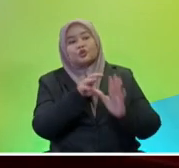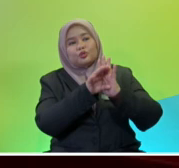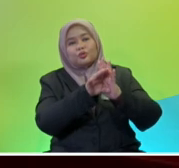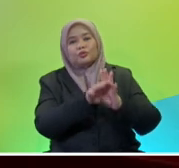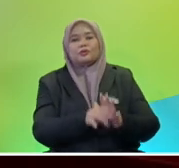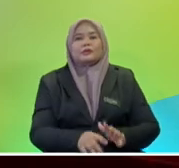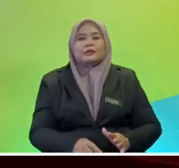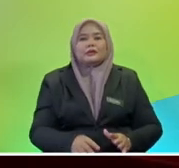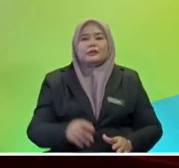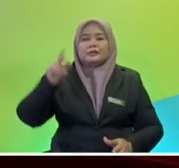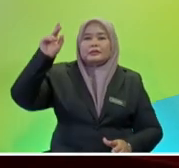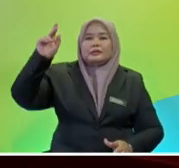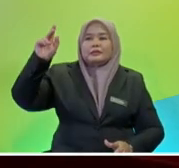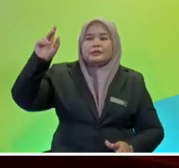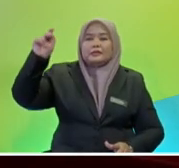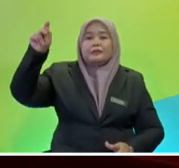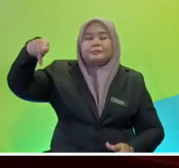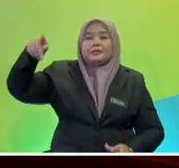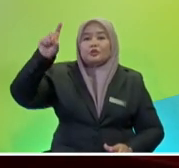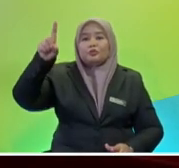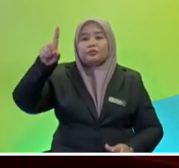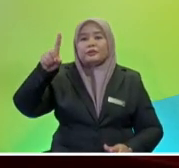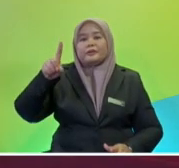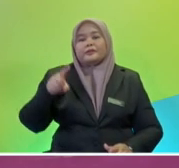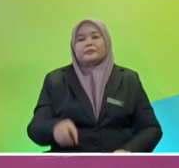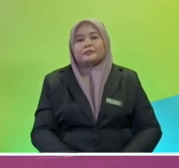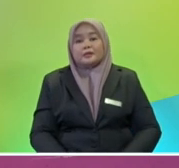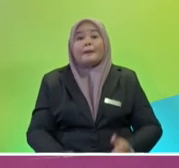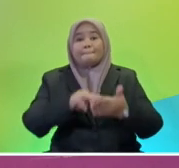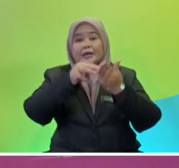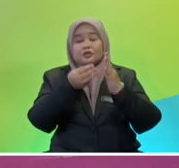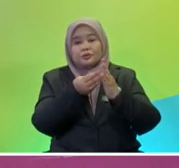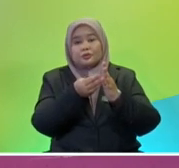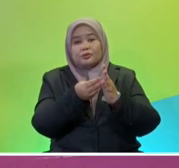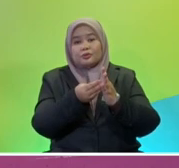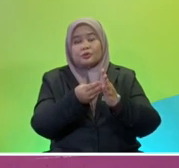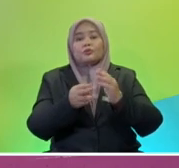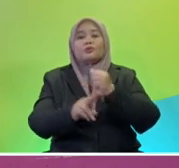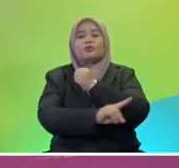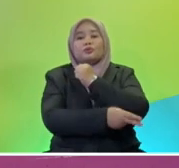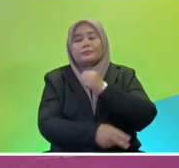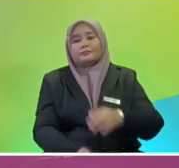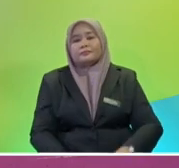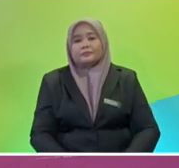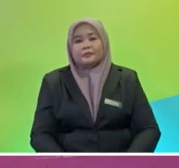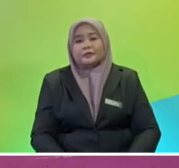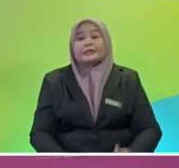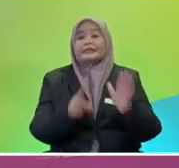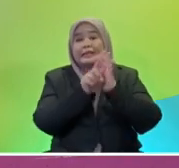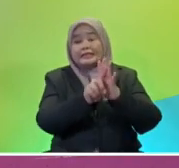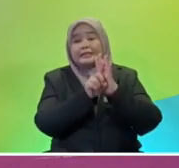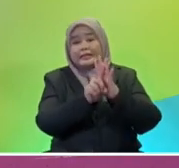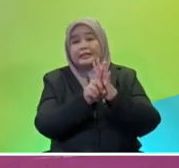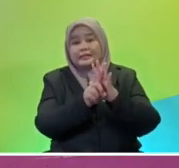tuh menyatakan tuh contohnya maksud hukum itu lebih kerasa subscribe Dalil dan